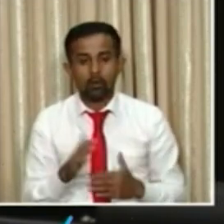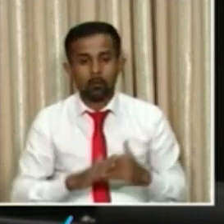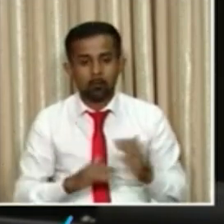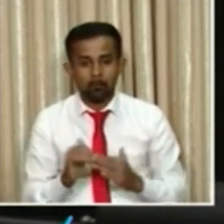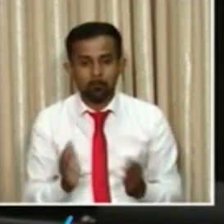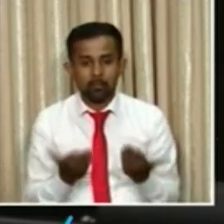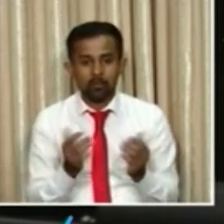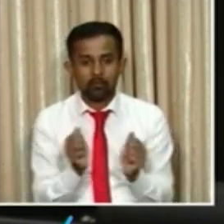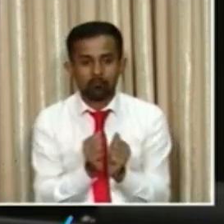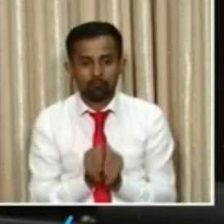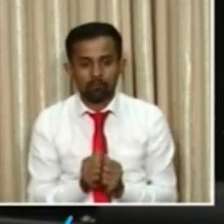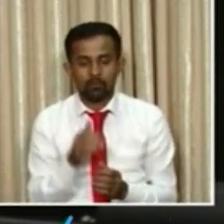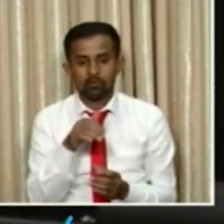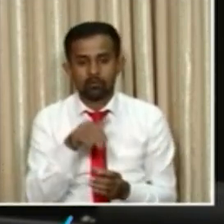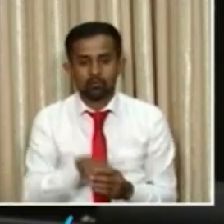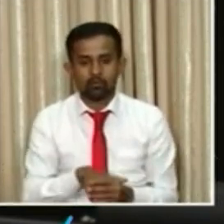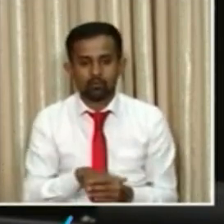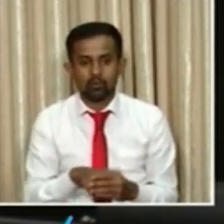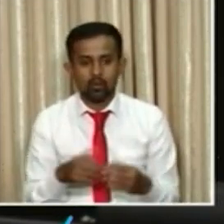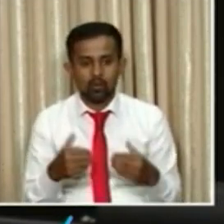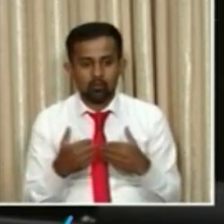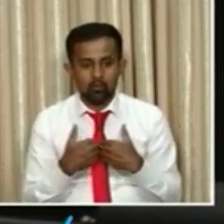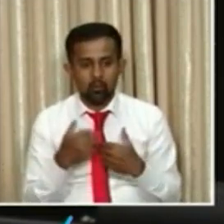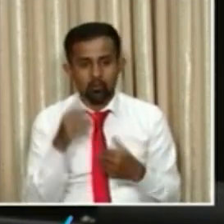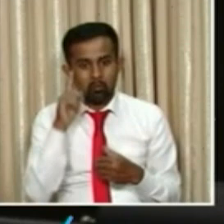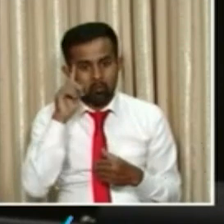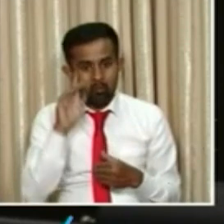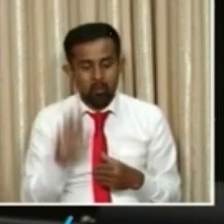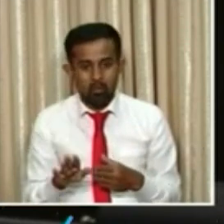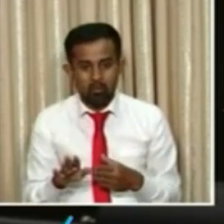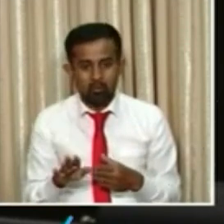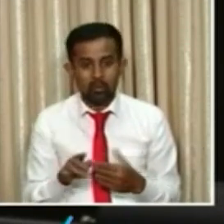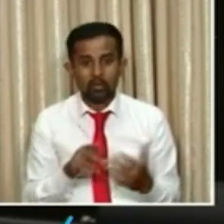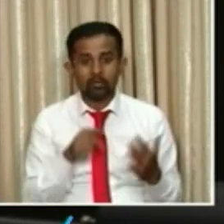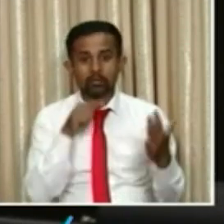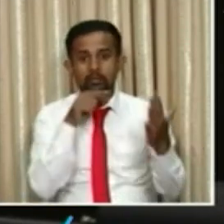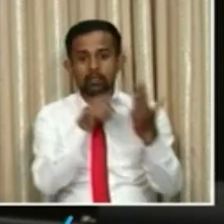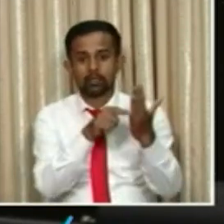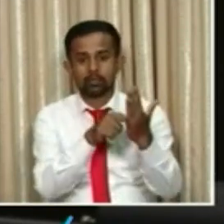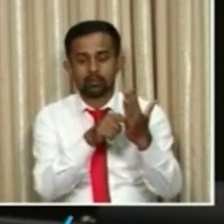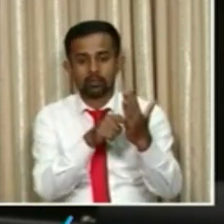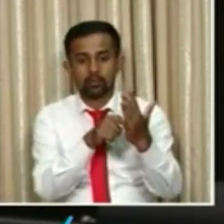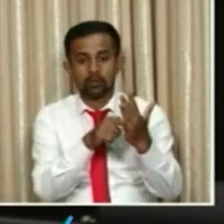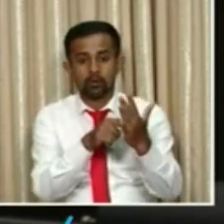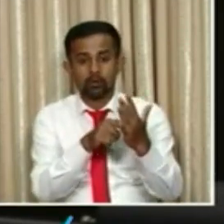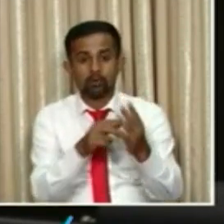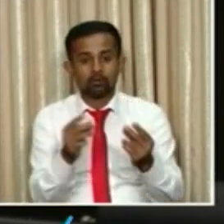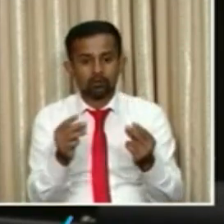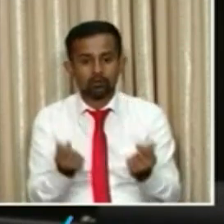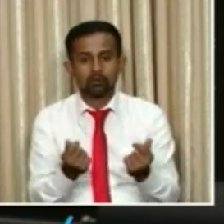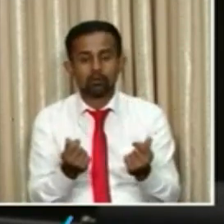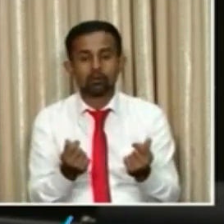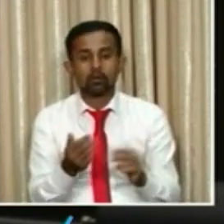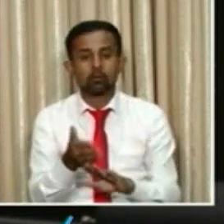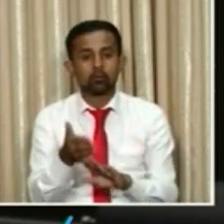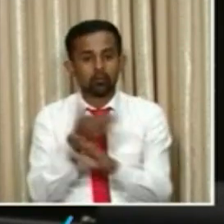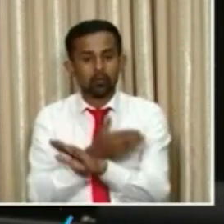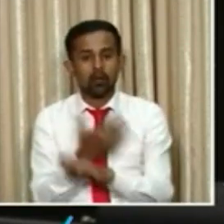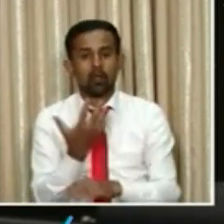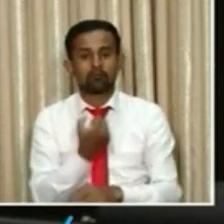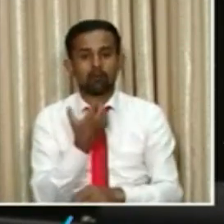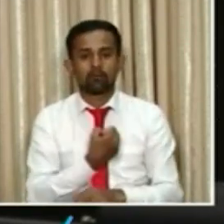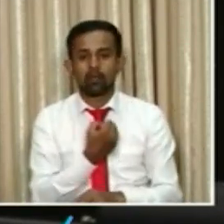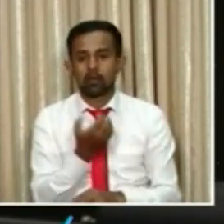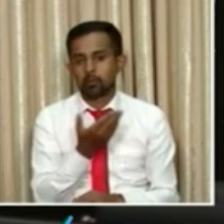වෙච්ච වැඩපිළිවෙල තුල අපි බලාපොරොත්තු වෙච්ච ඉලක්ක ඊට වඩා කඩිනමින් අපිට ලබා